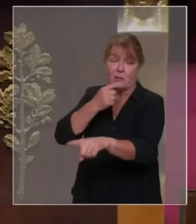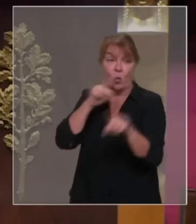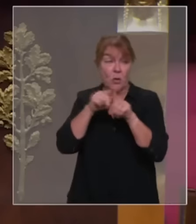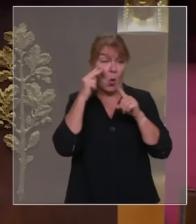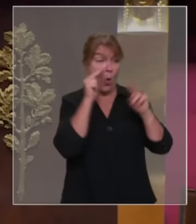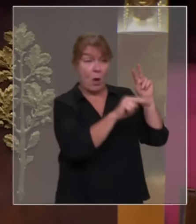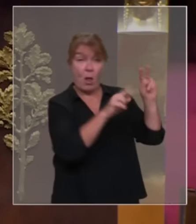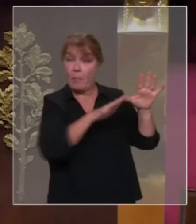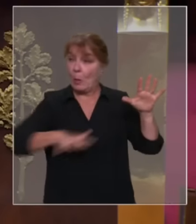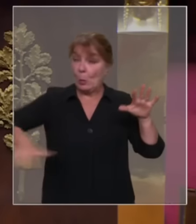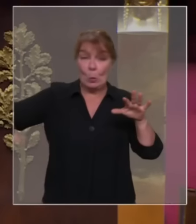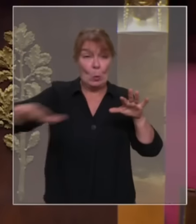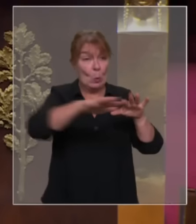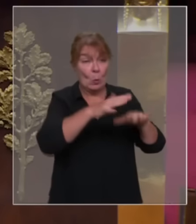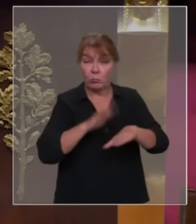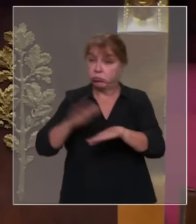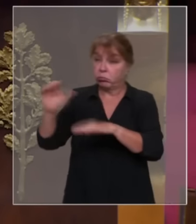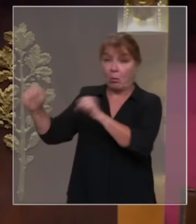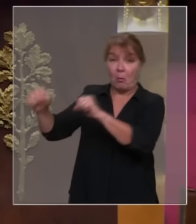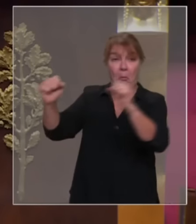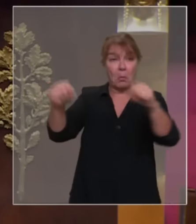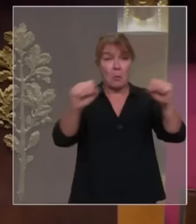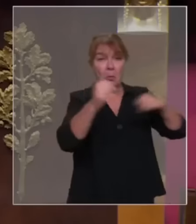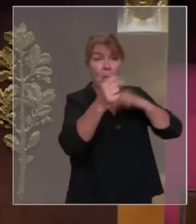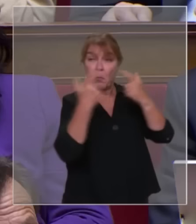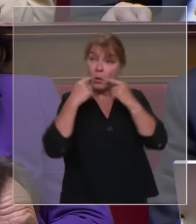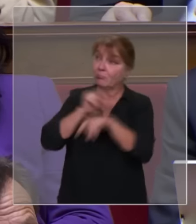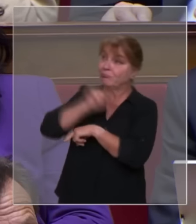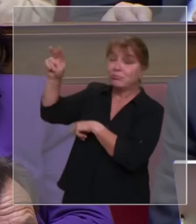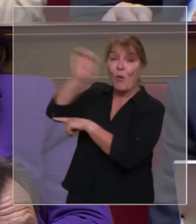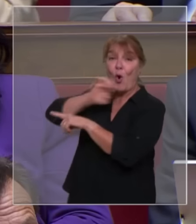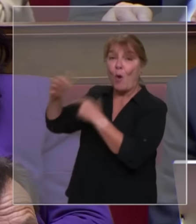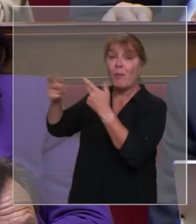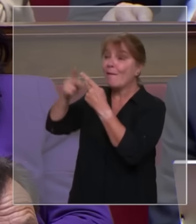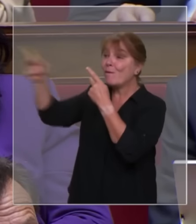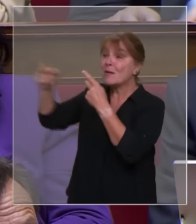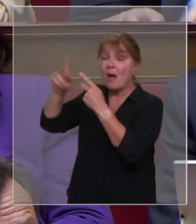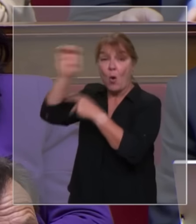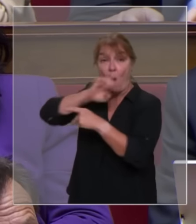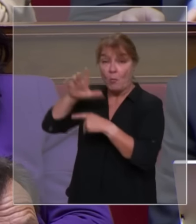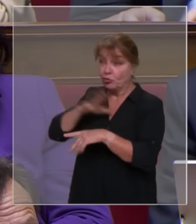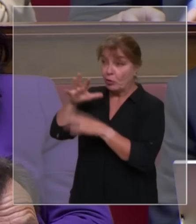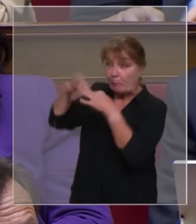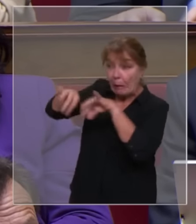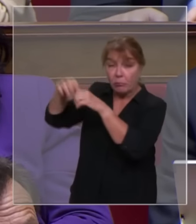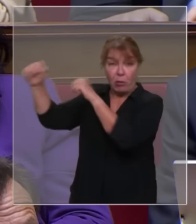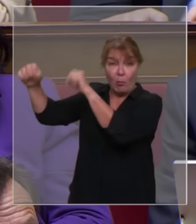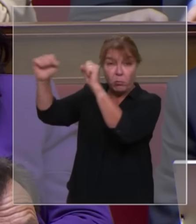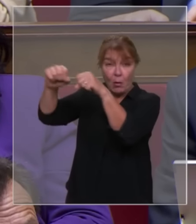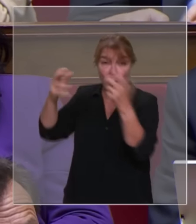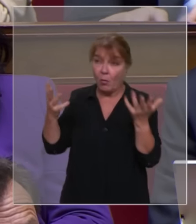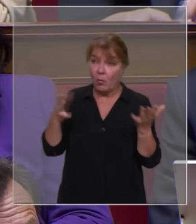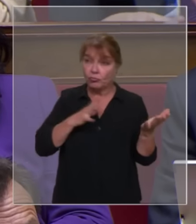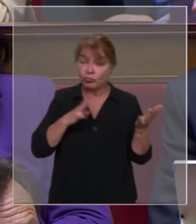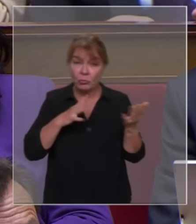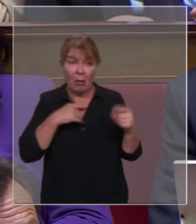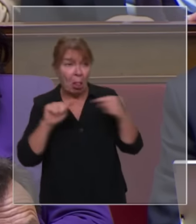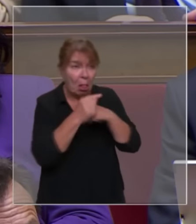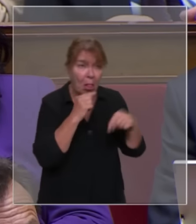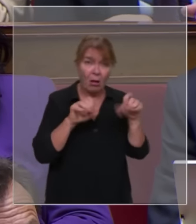nous, mesdames et messieurs les députés. Regardons ce qui marche chez nos voisins. En Europe, on mène campagne, on